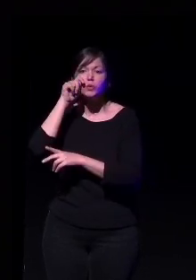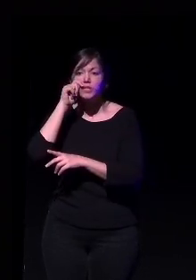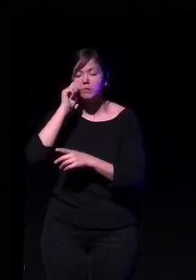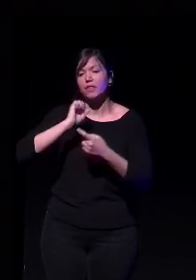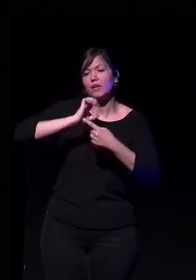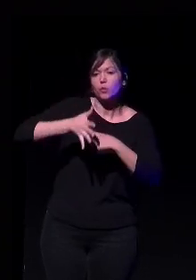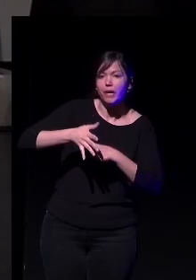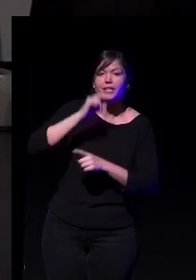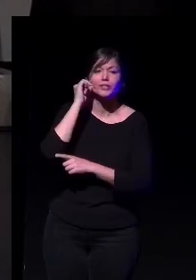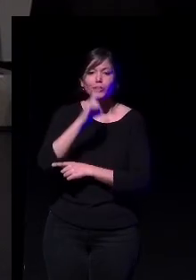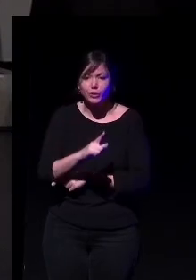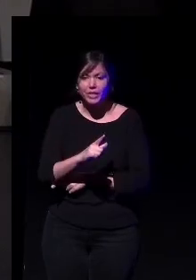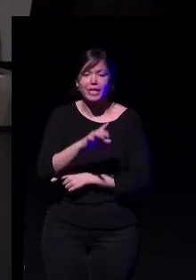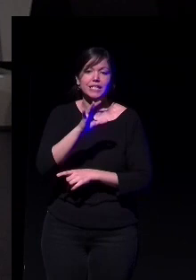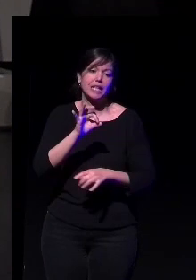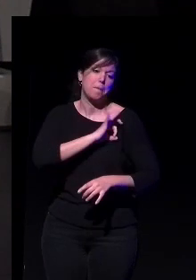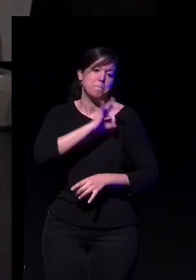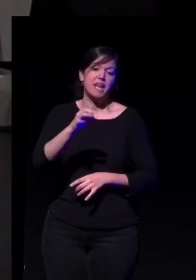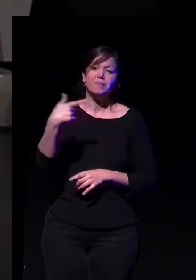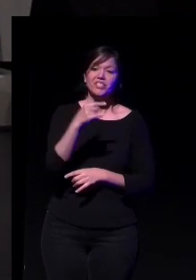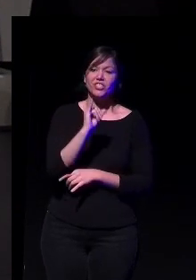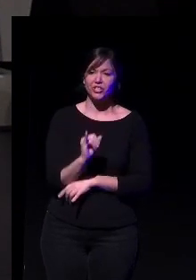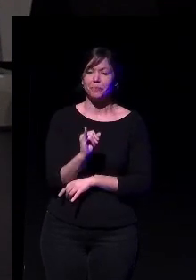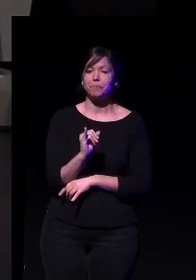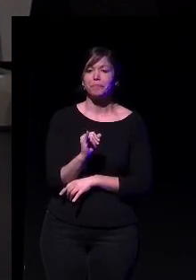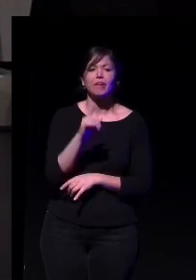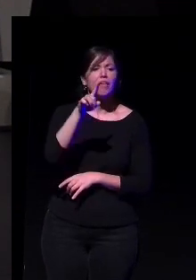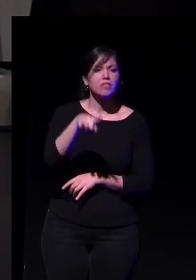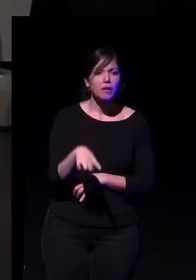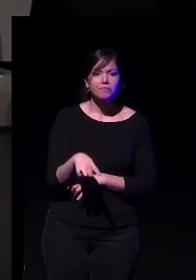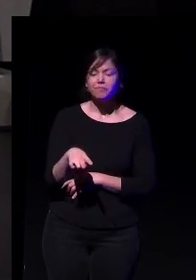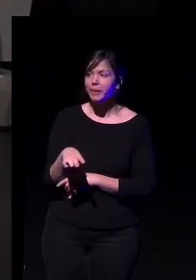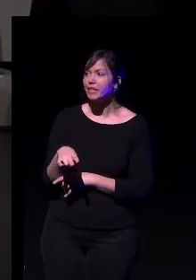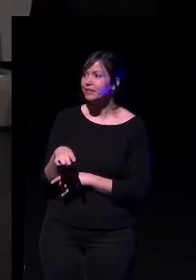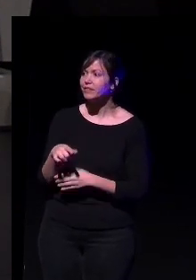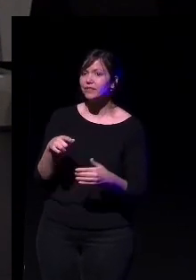Comarques Gironines, els Premis GIR. També